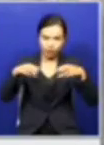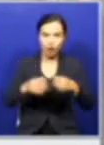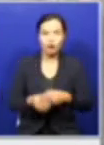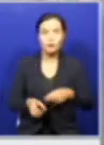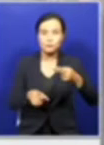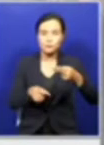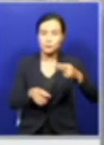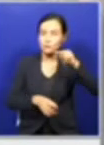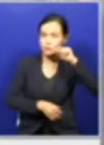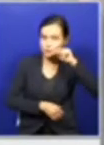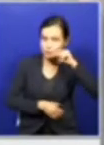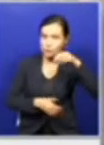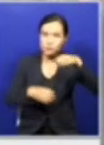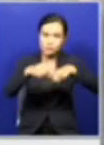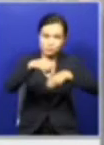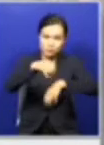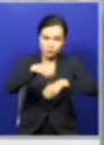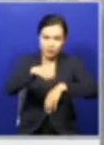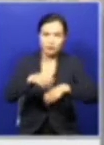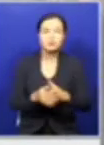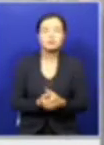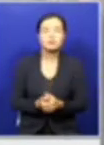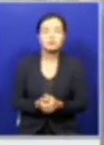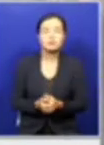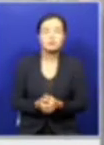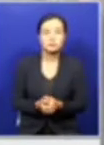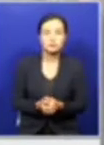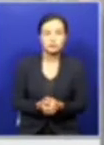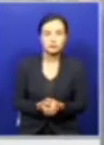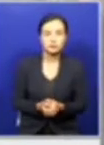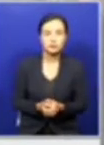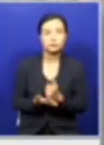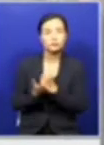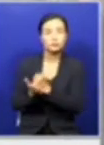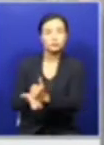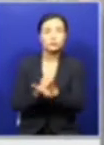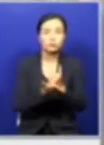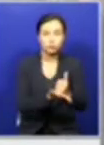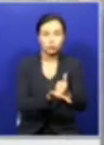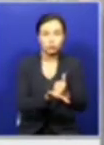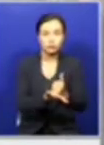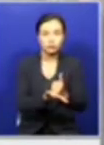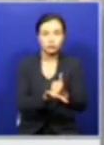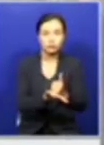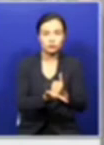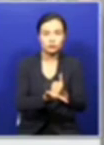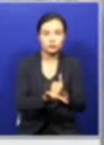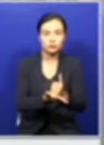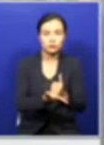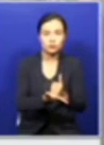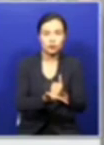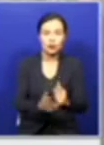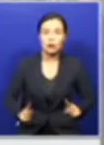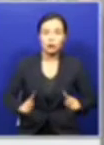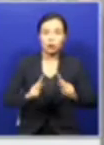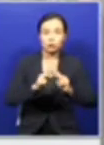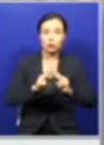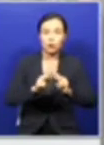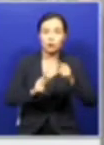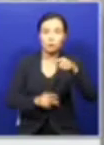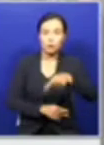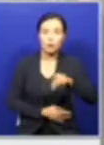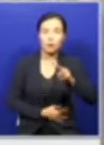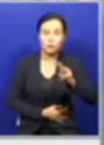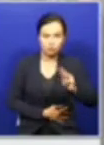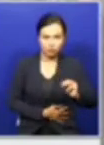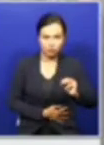าหรือแม้แต่ในเรื่องของการเยียวยานะครับในส่วนของกระทรวงการพัฒนาสังคม